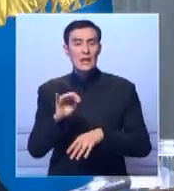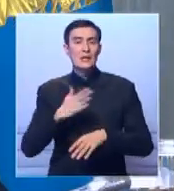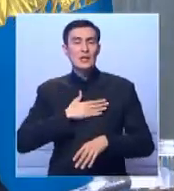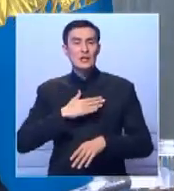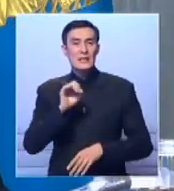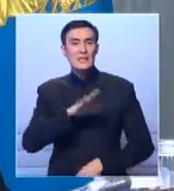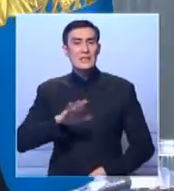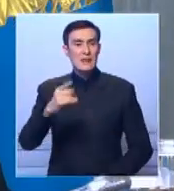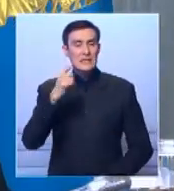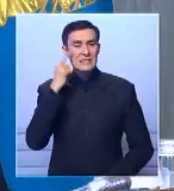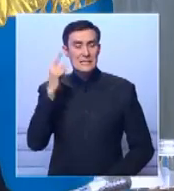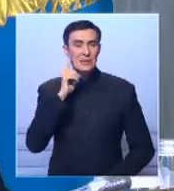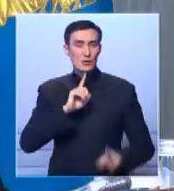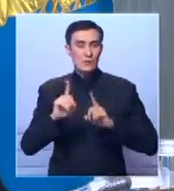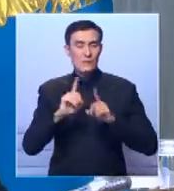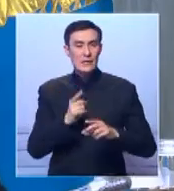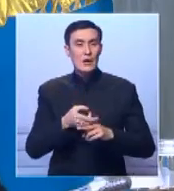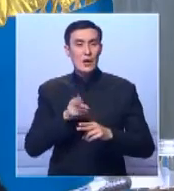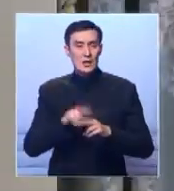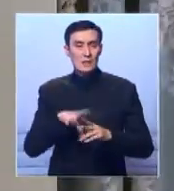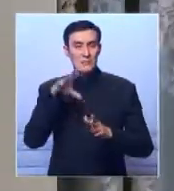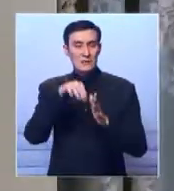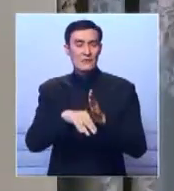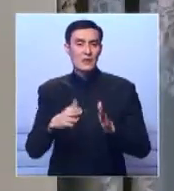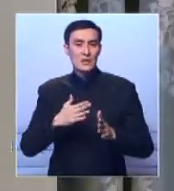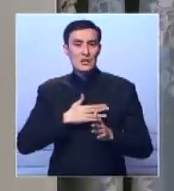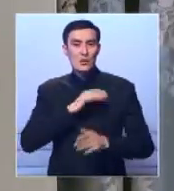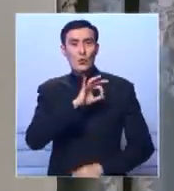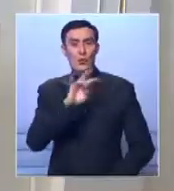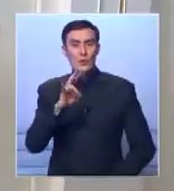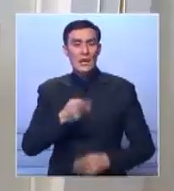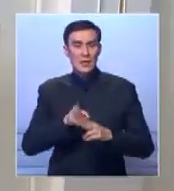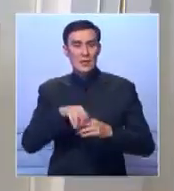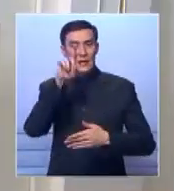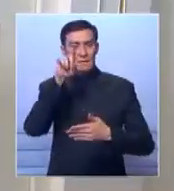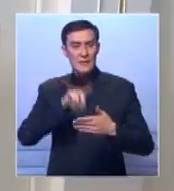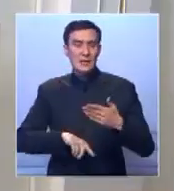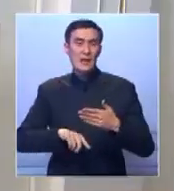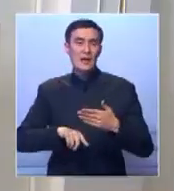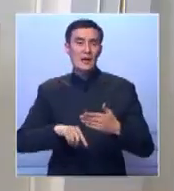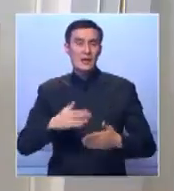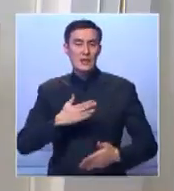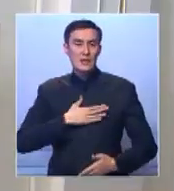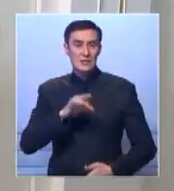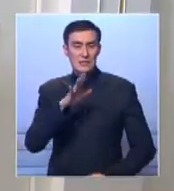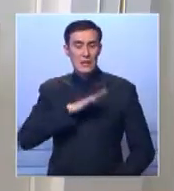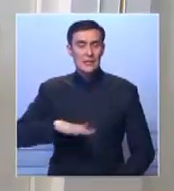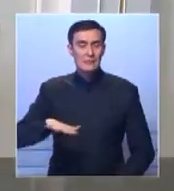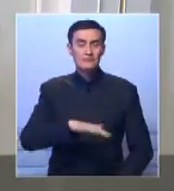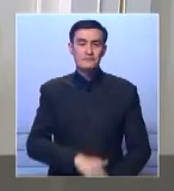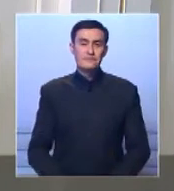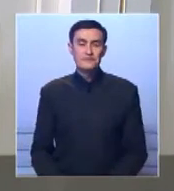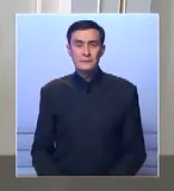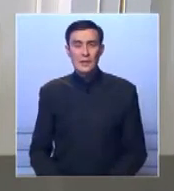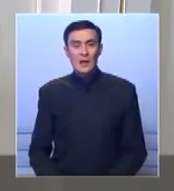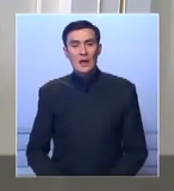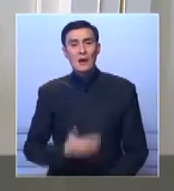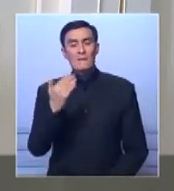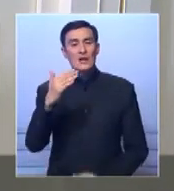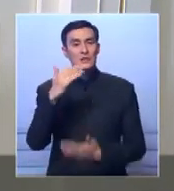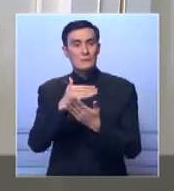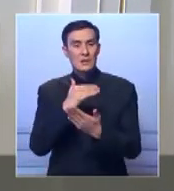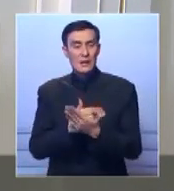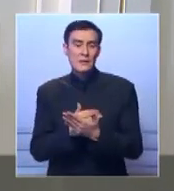Совета Безопасности ООН. Это говорит о большом доверии к Казахстану. Хотел бы также вам рассказать о предстоящих международных мероприятиях, вашего